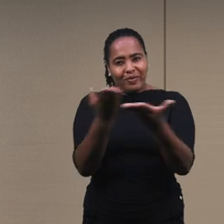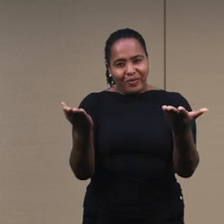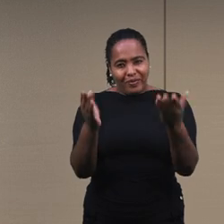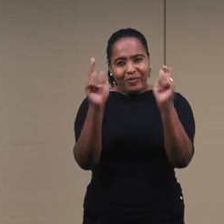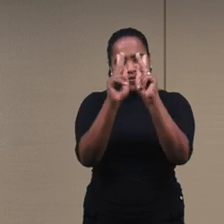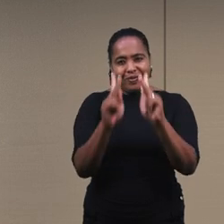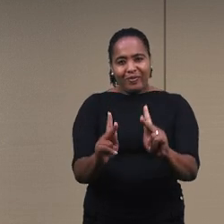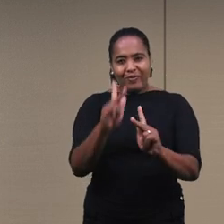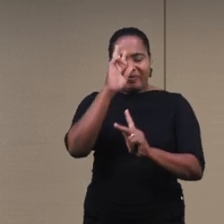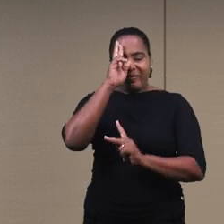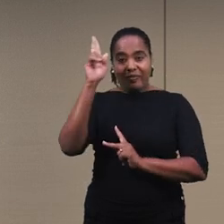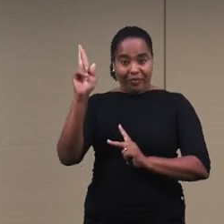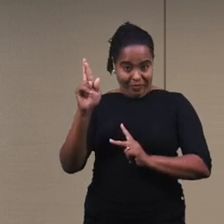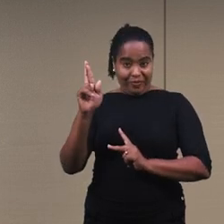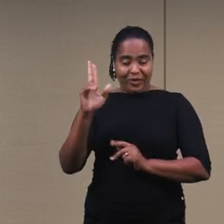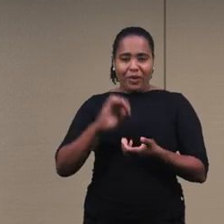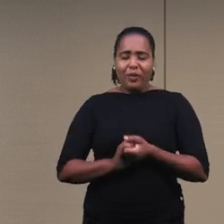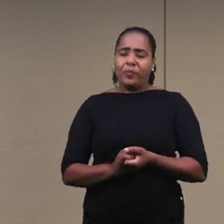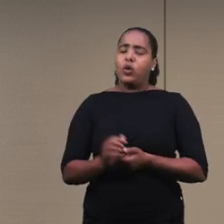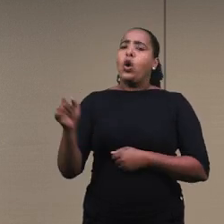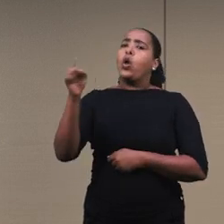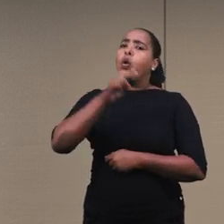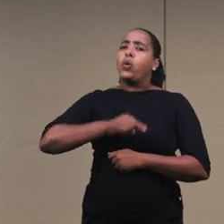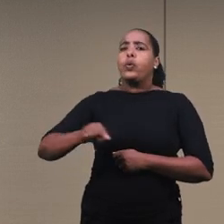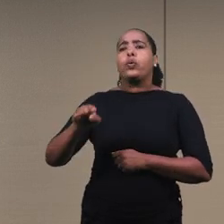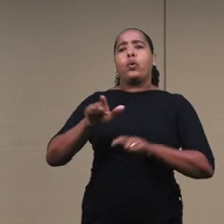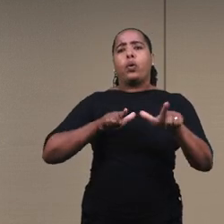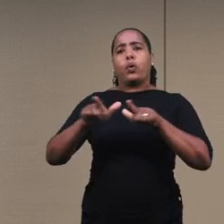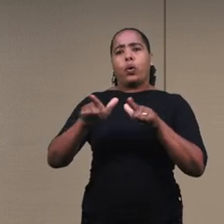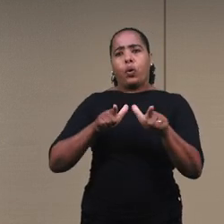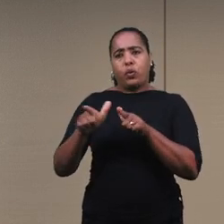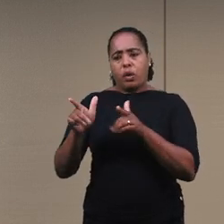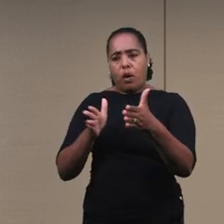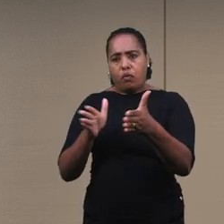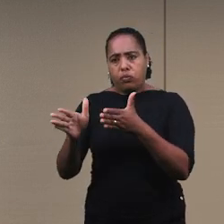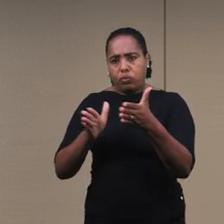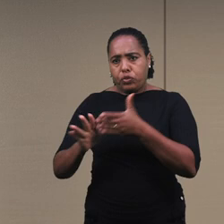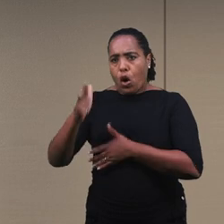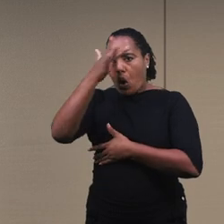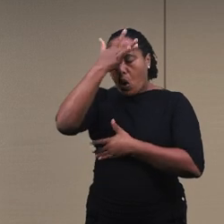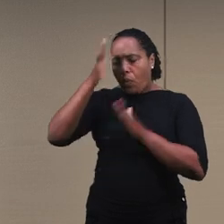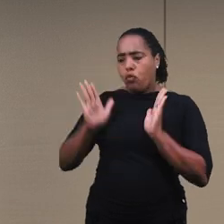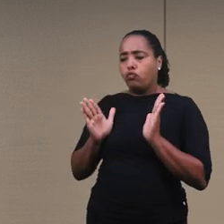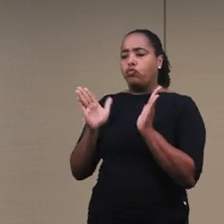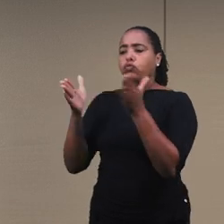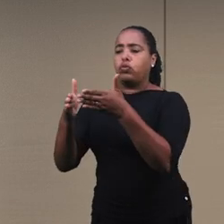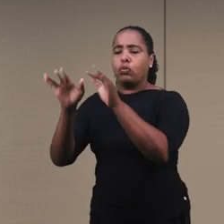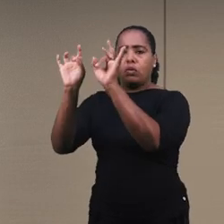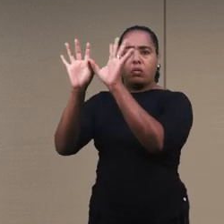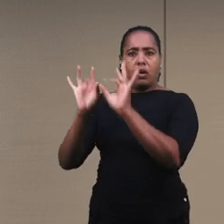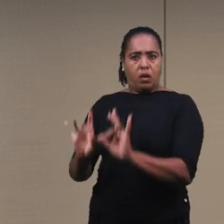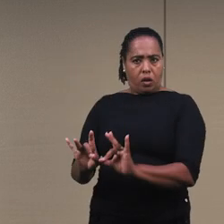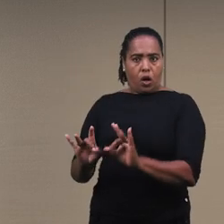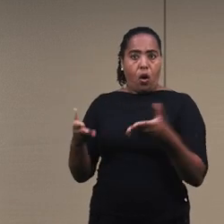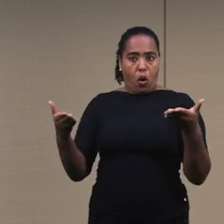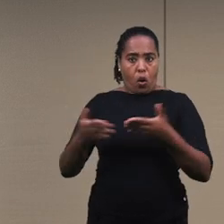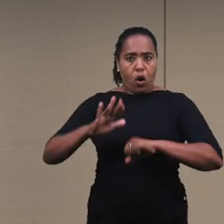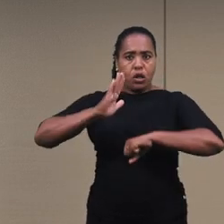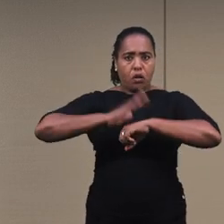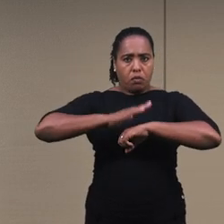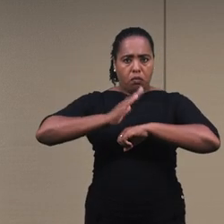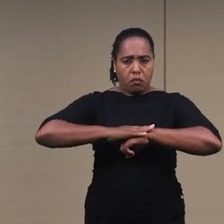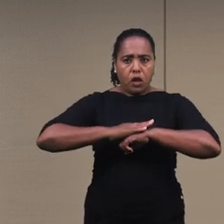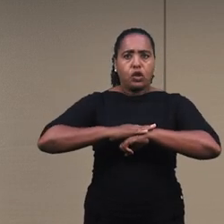La paix du Seigneur, mes frères et sœurs. Nous revenons ici avec le travail d'assistance avec des personnes qui portent des handicaps.